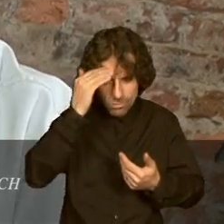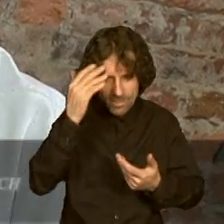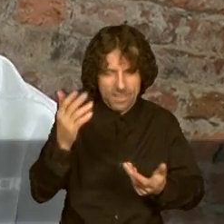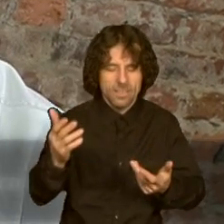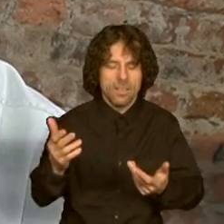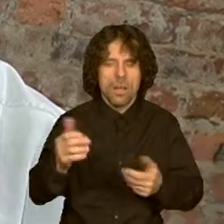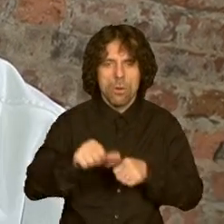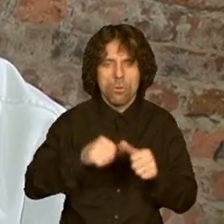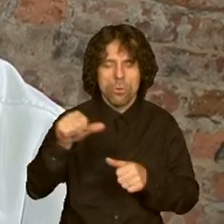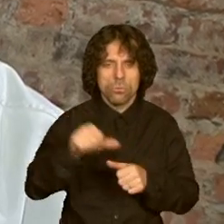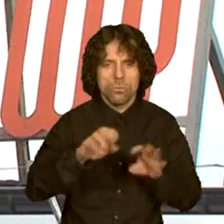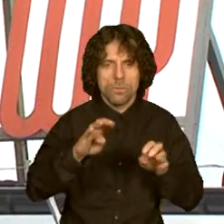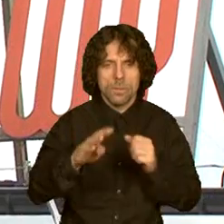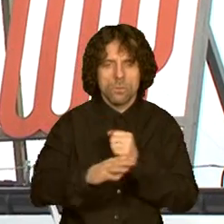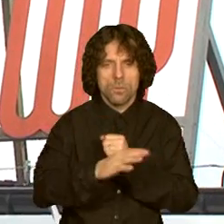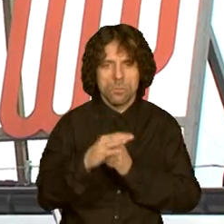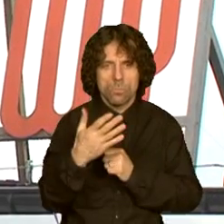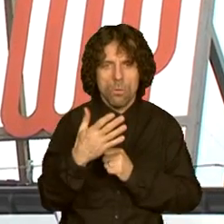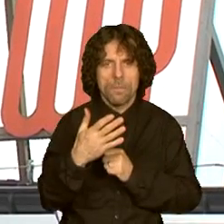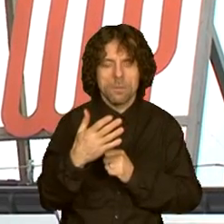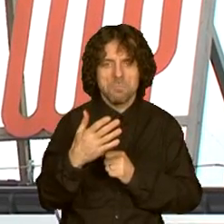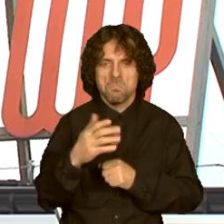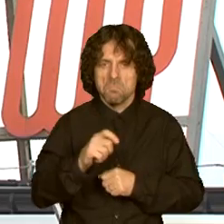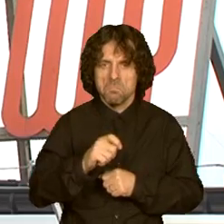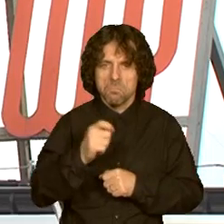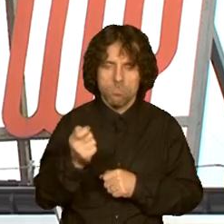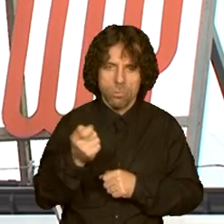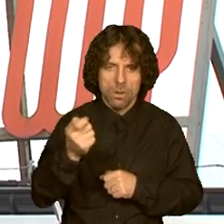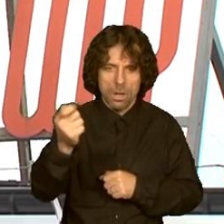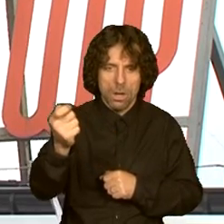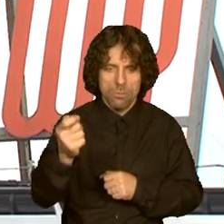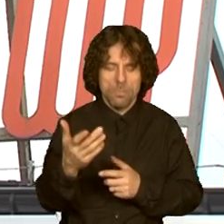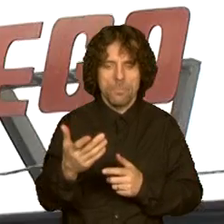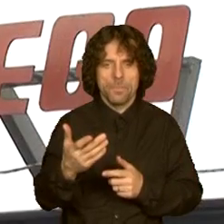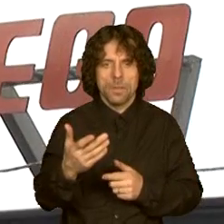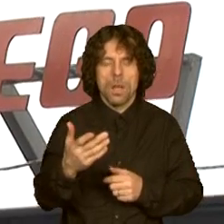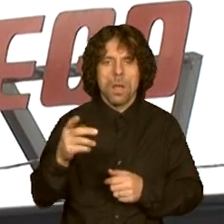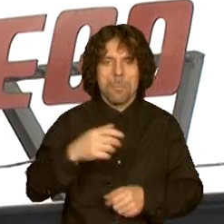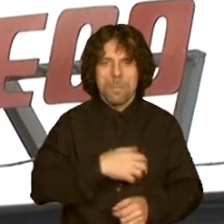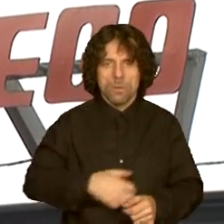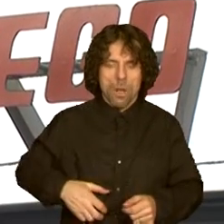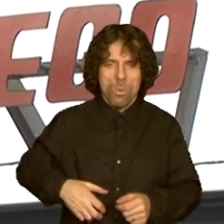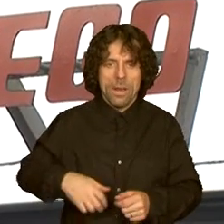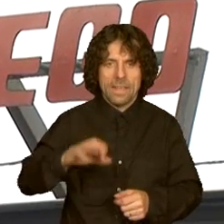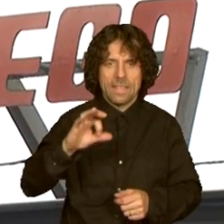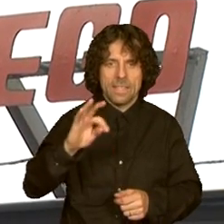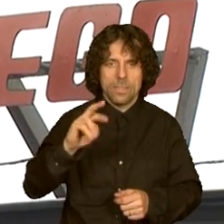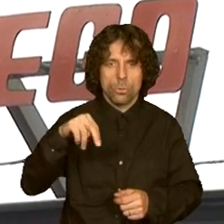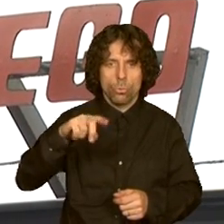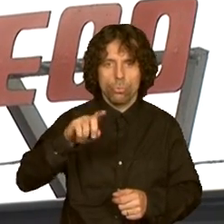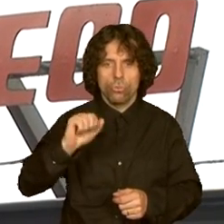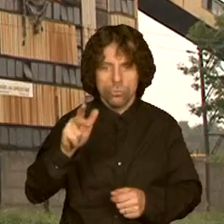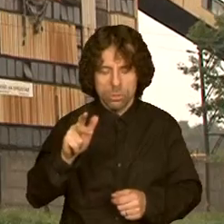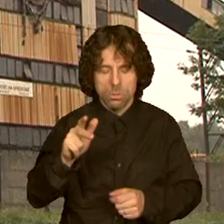poznał, boksy od Pawlika. Rok 1995, pojechałem tam z ówczesnym marszałkiem Senatu